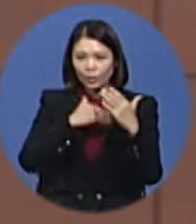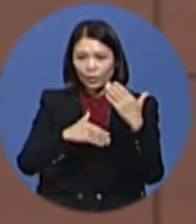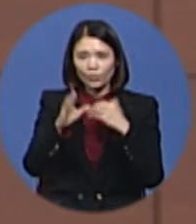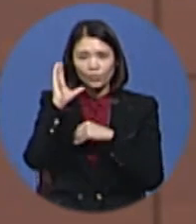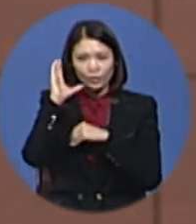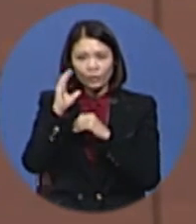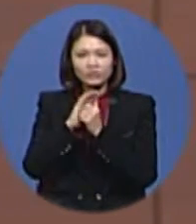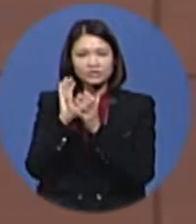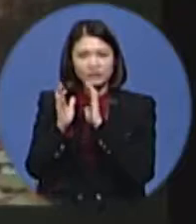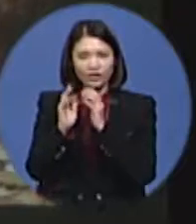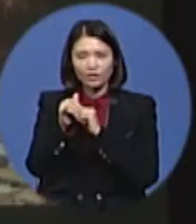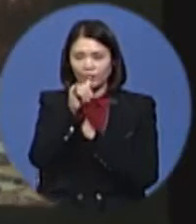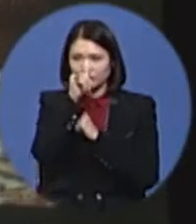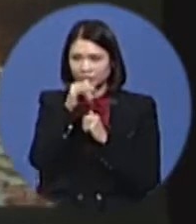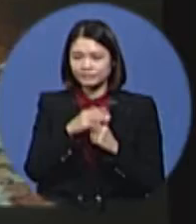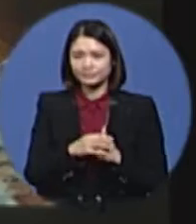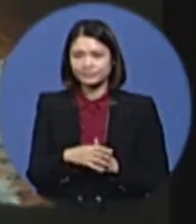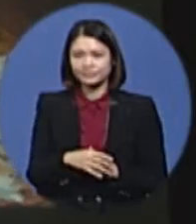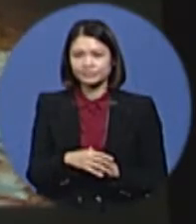마련했습니다.